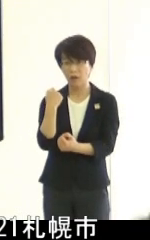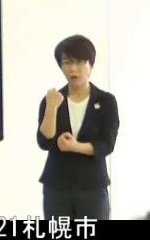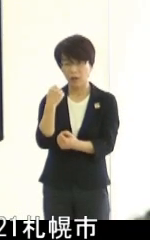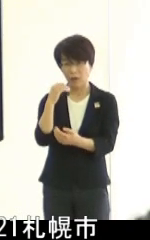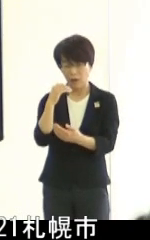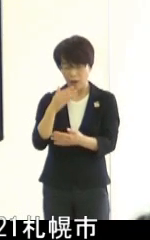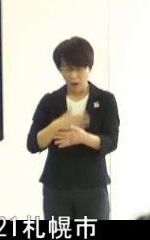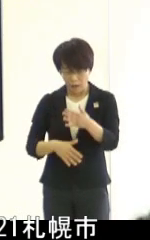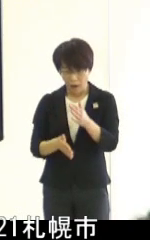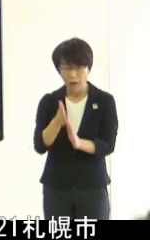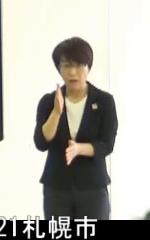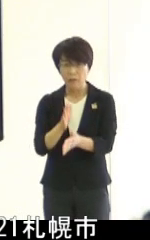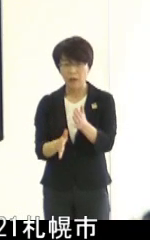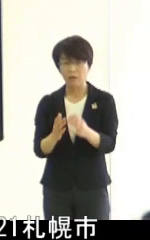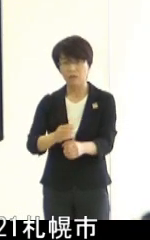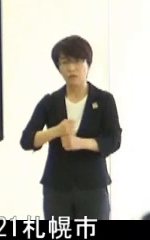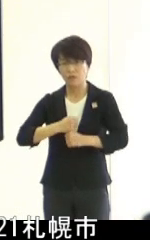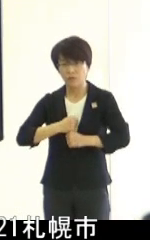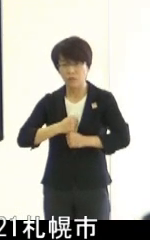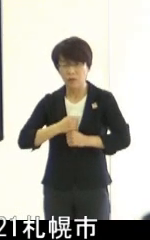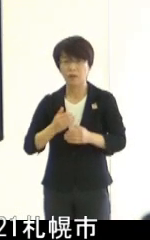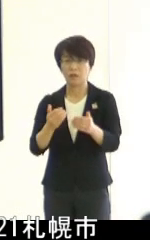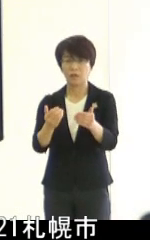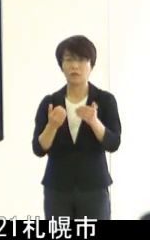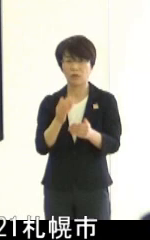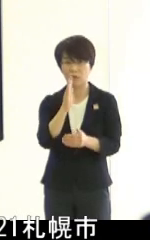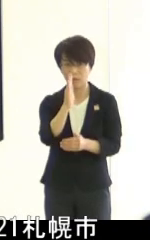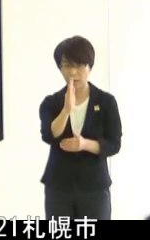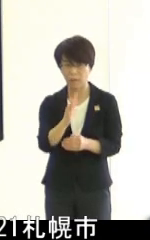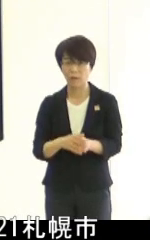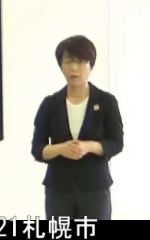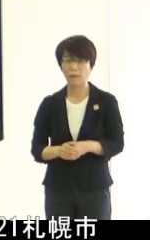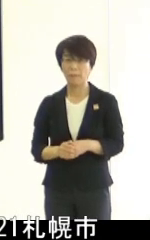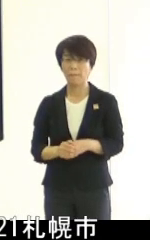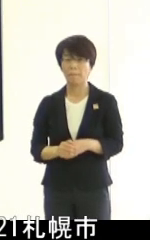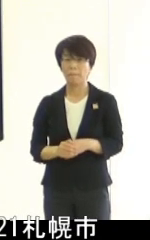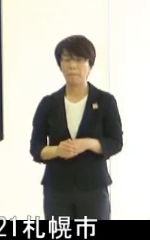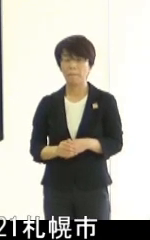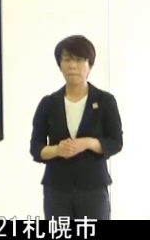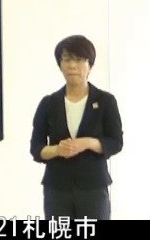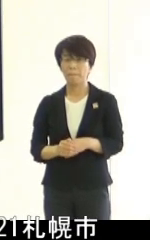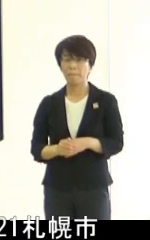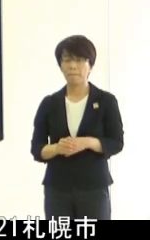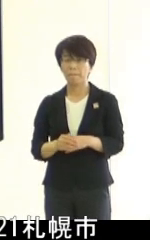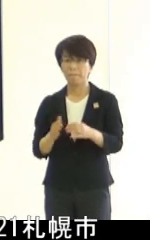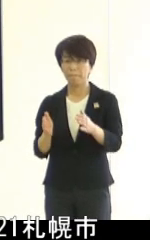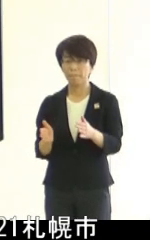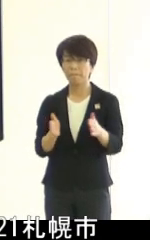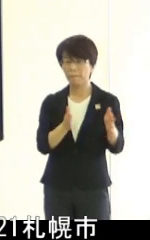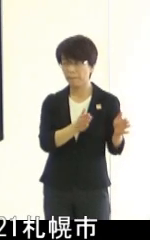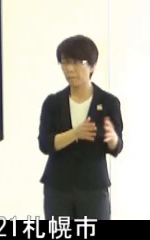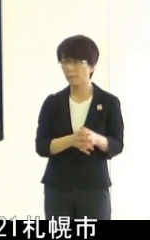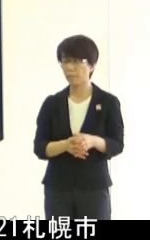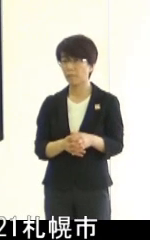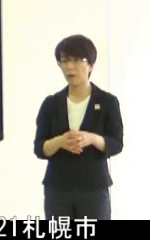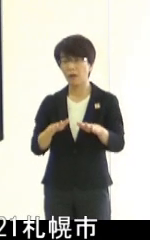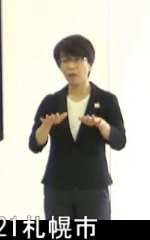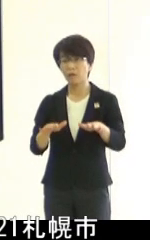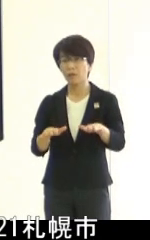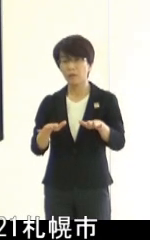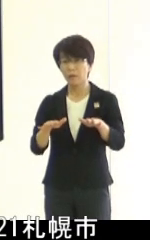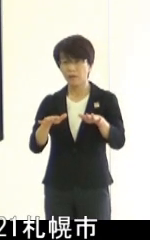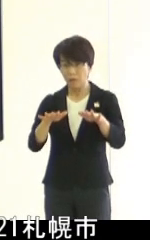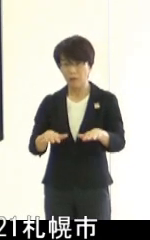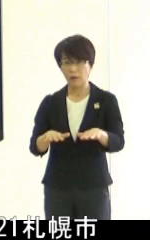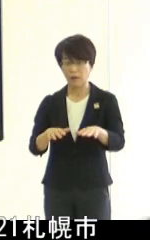注意をしていただきたいというふうに思いますそれから今回札幌